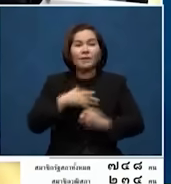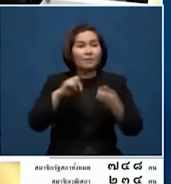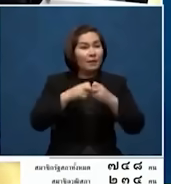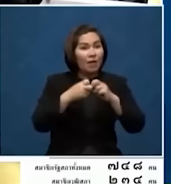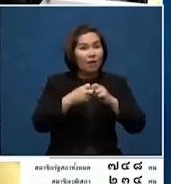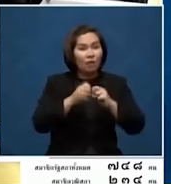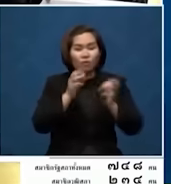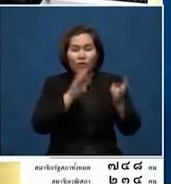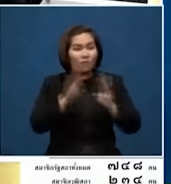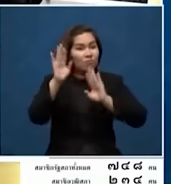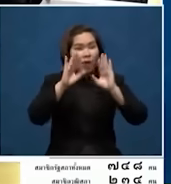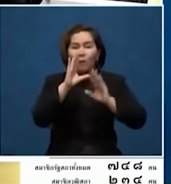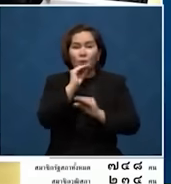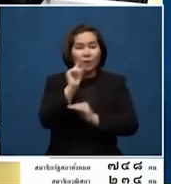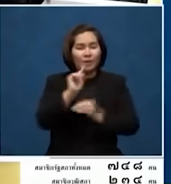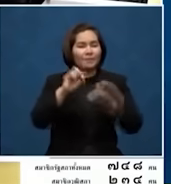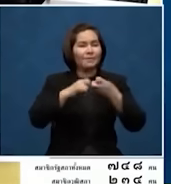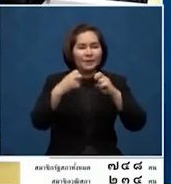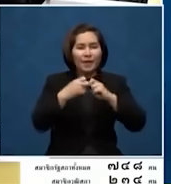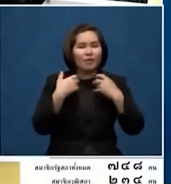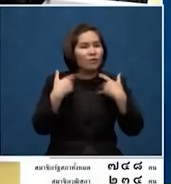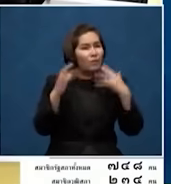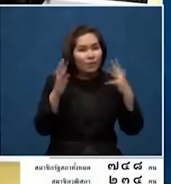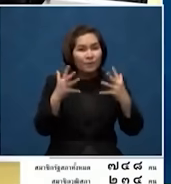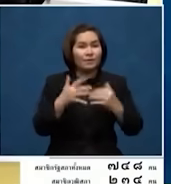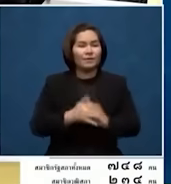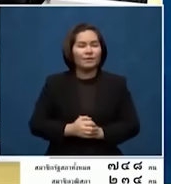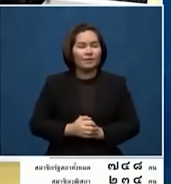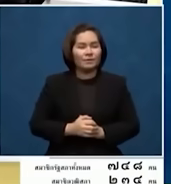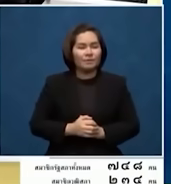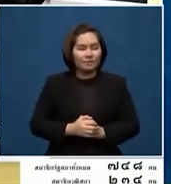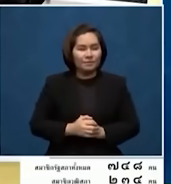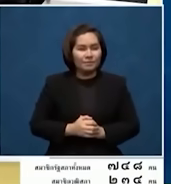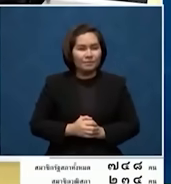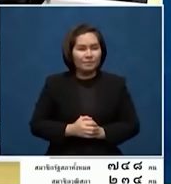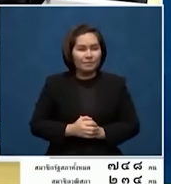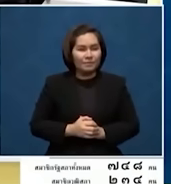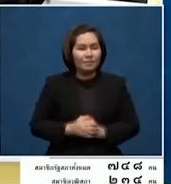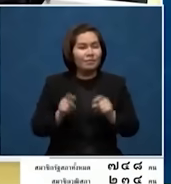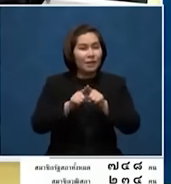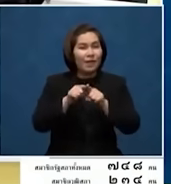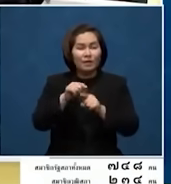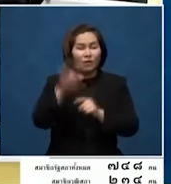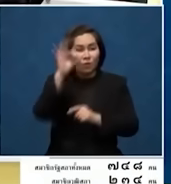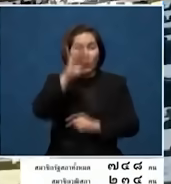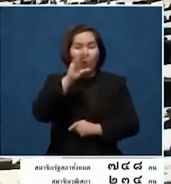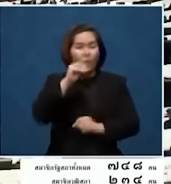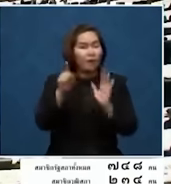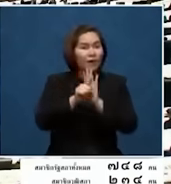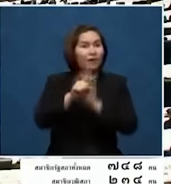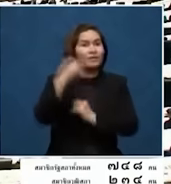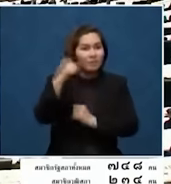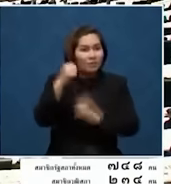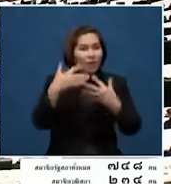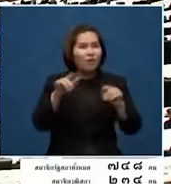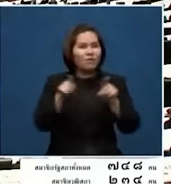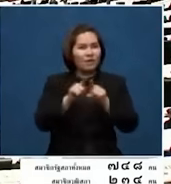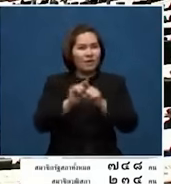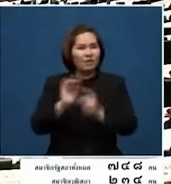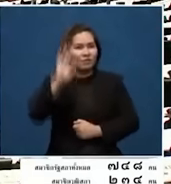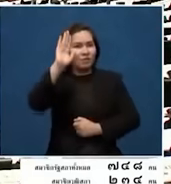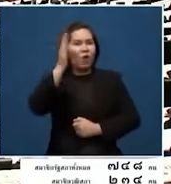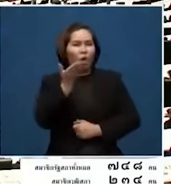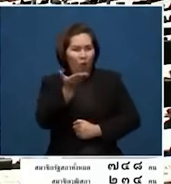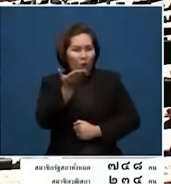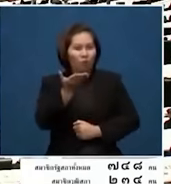ไรที่ผมจะพูด ท่านผู้ชมฮะแล้วช่วงนี้ก็เสียเวลาไปหลายนาทีนะฮะในการที่เรากำลังจะรอดูว่า